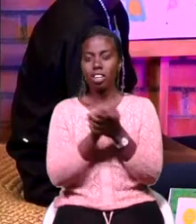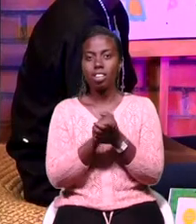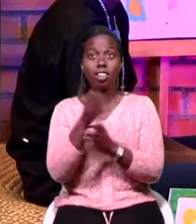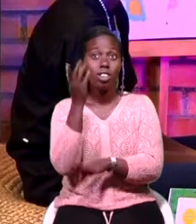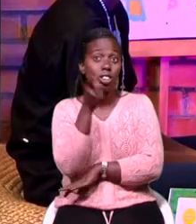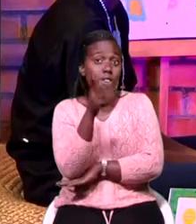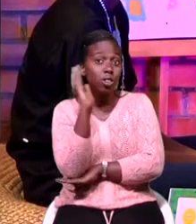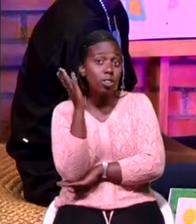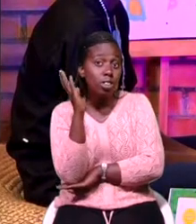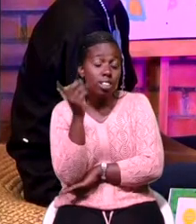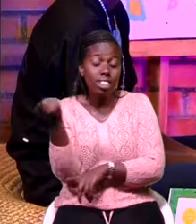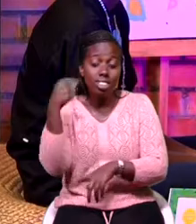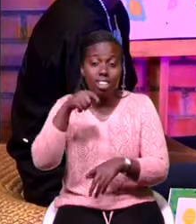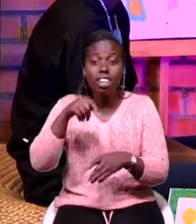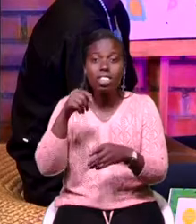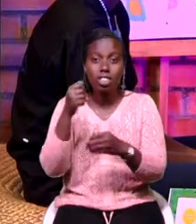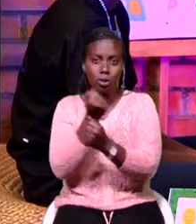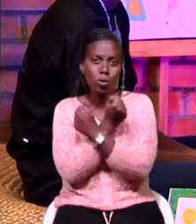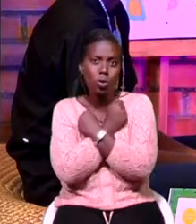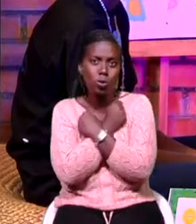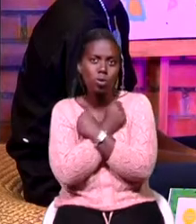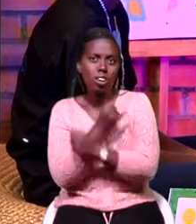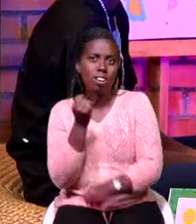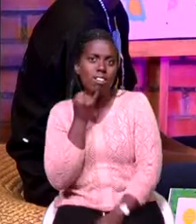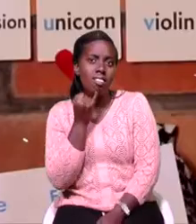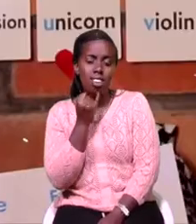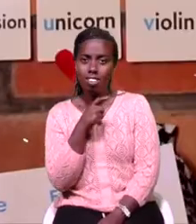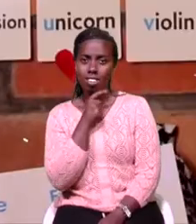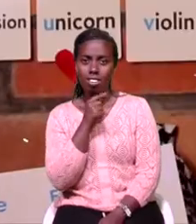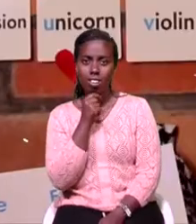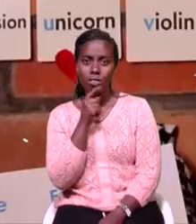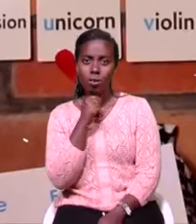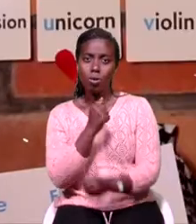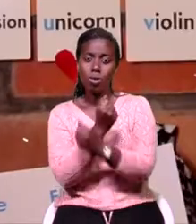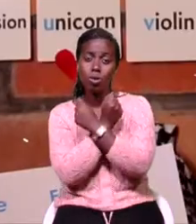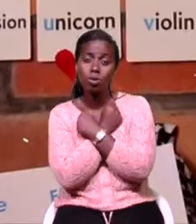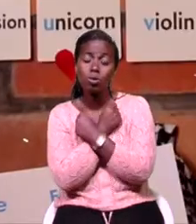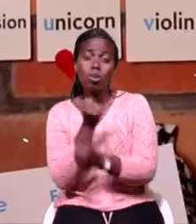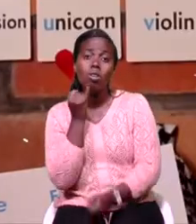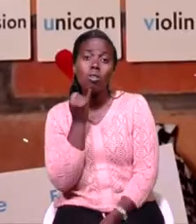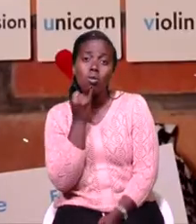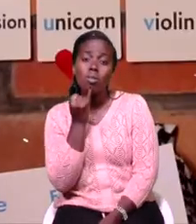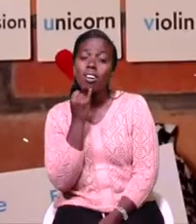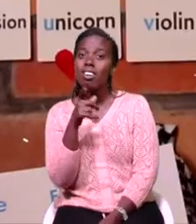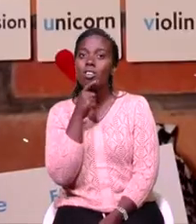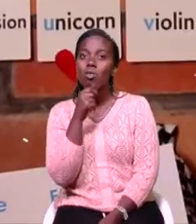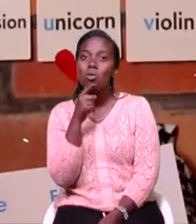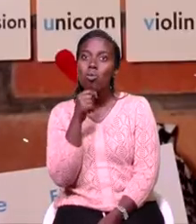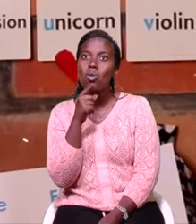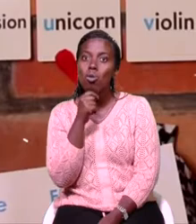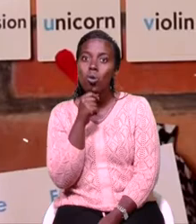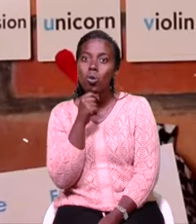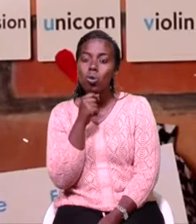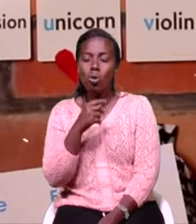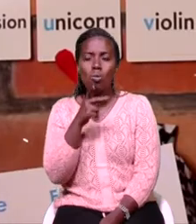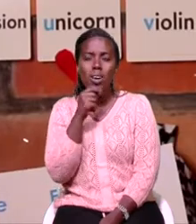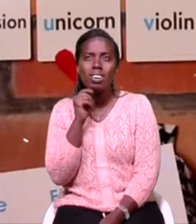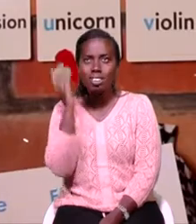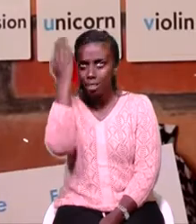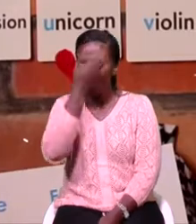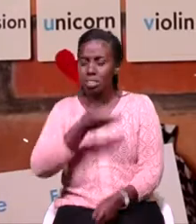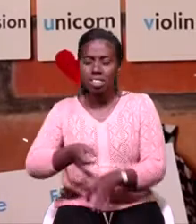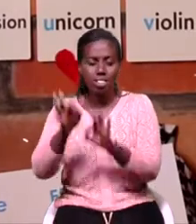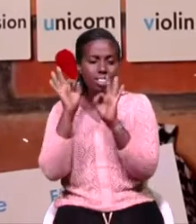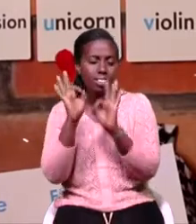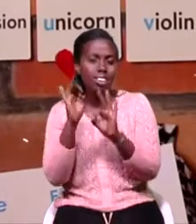Icyo giti cyaje gukunda akana k'agahungu. Gikunda umwana w'umuhungu, umwana mwiza cyane,